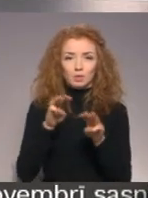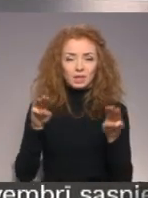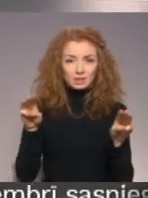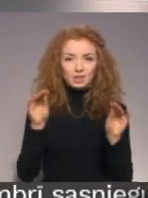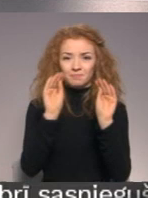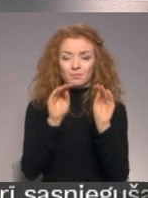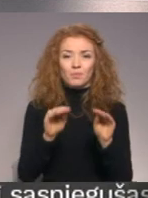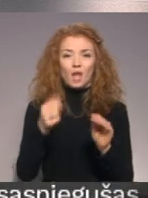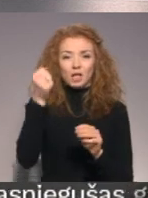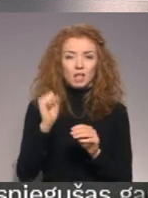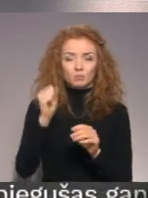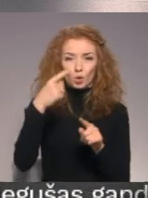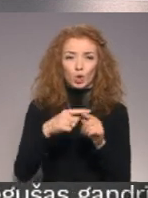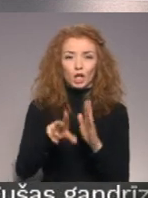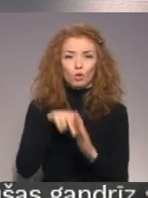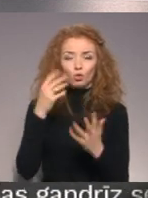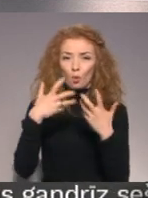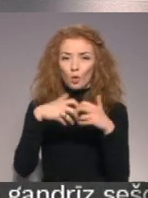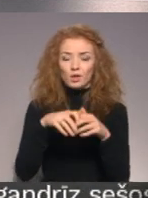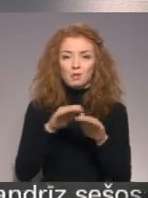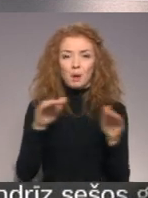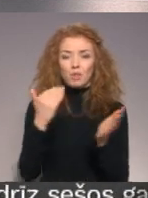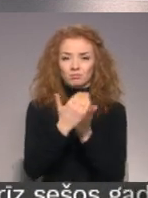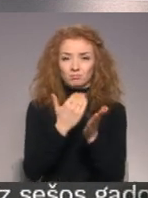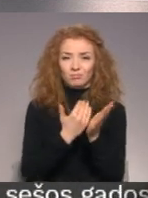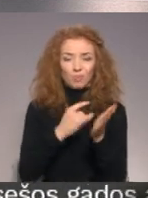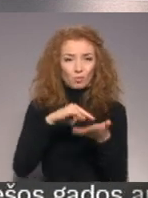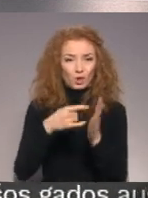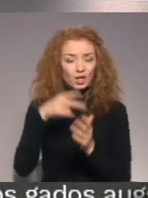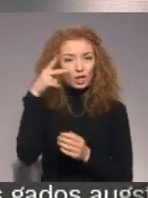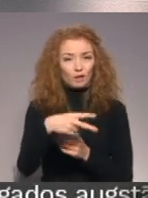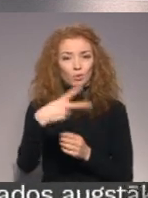izstrādātais azartspēļu un izlošu politikas pamatnostādņu projekts